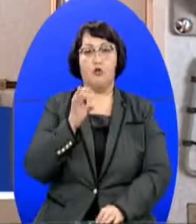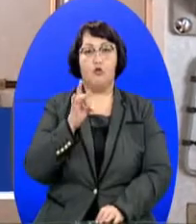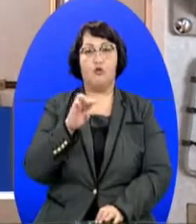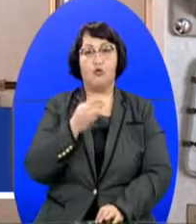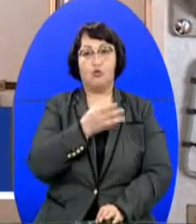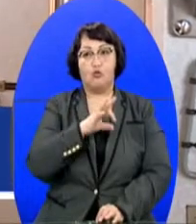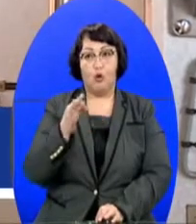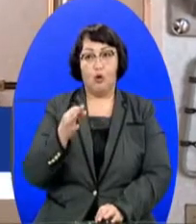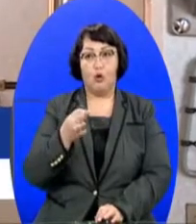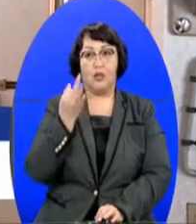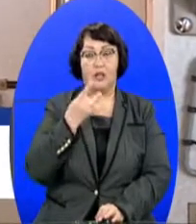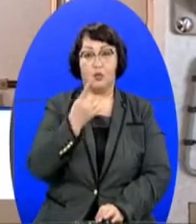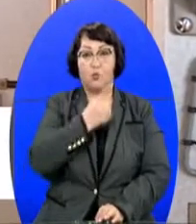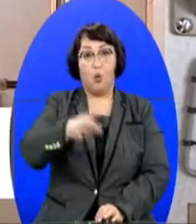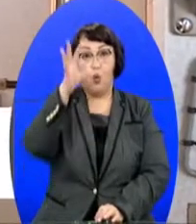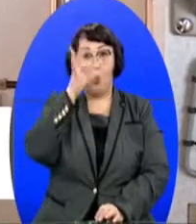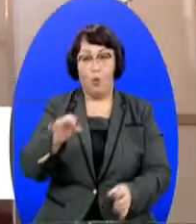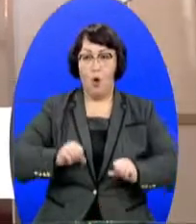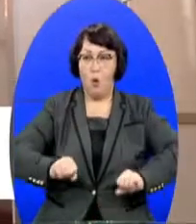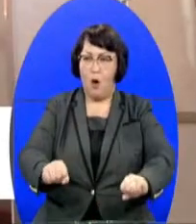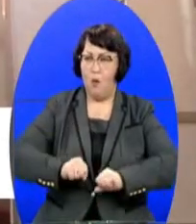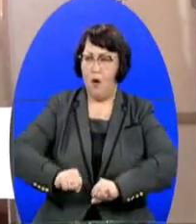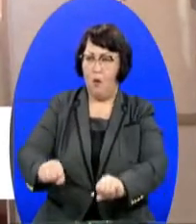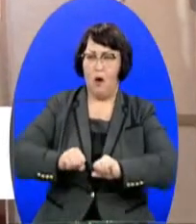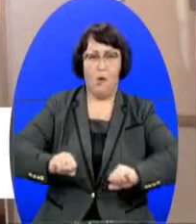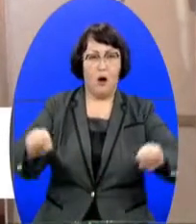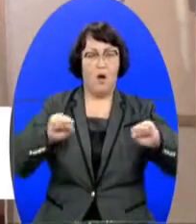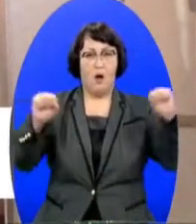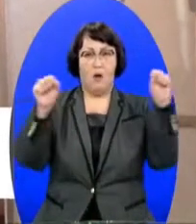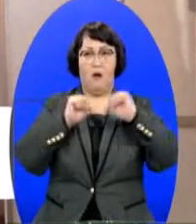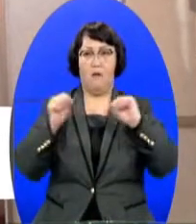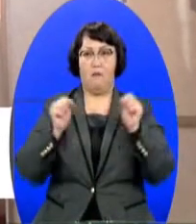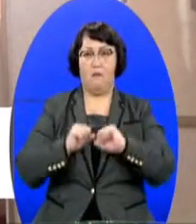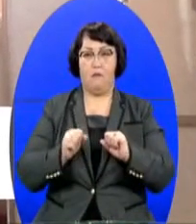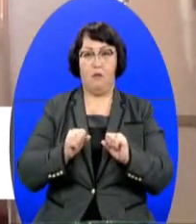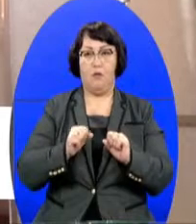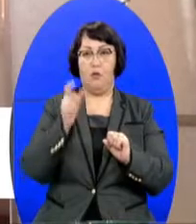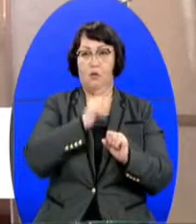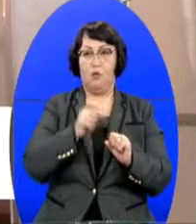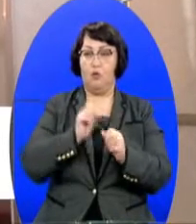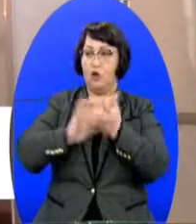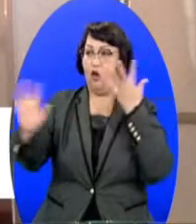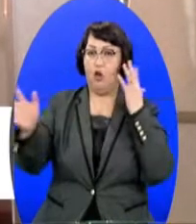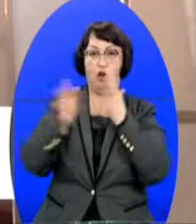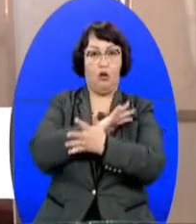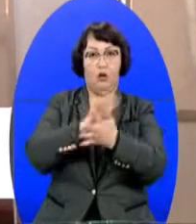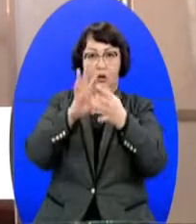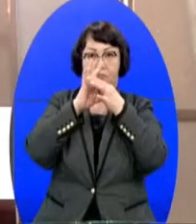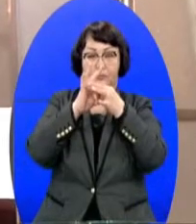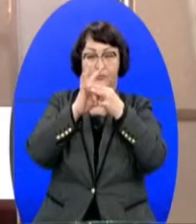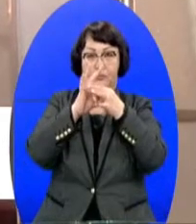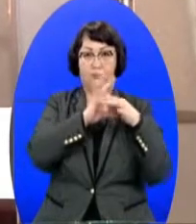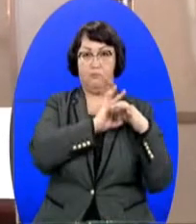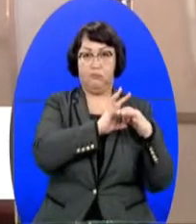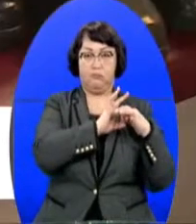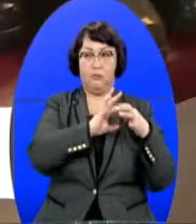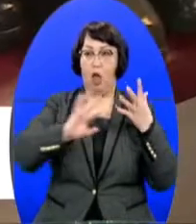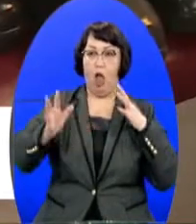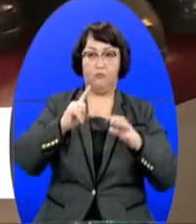бол бүрэн ариутгалыг хийж байгаа. Вагон хооронд зорчигч нарыг явуулахгүй хязгаарлаж байгаа, хөдөлгөөнийг хязгаарлаж